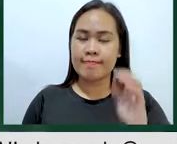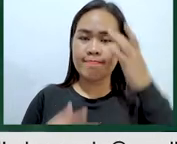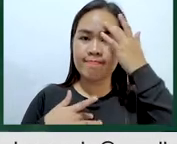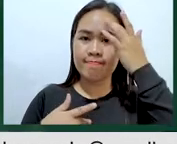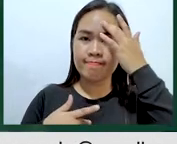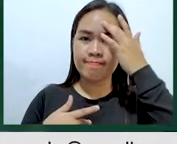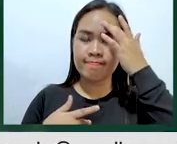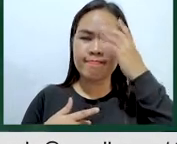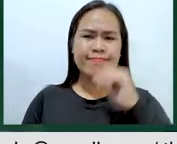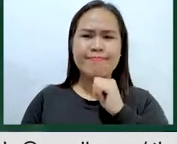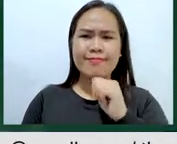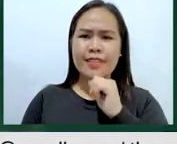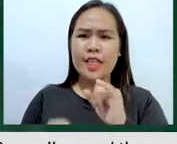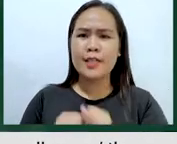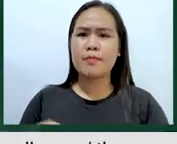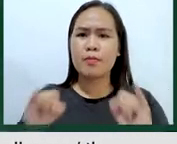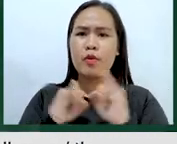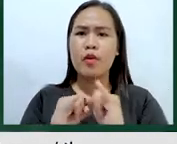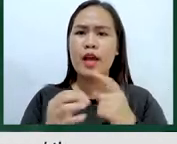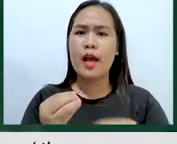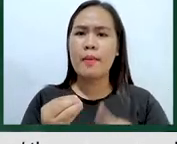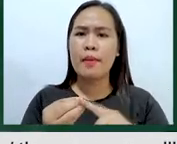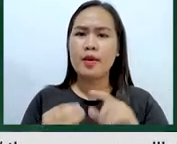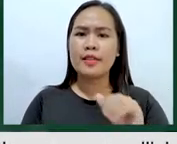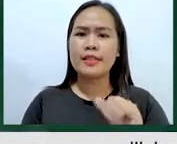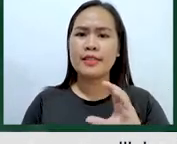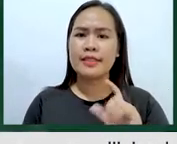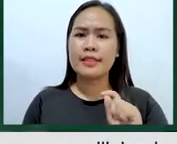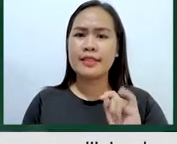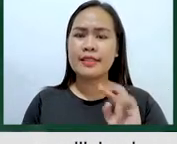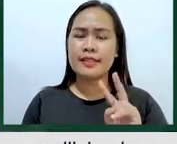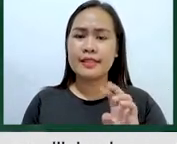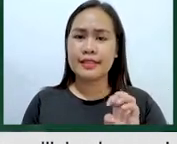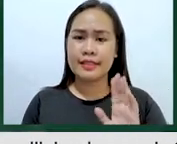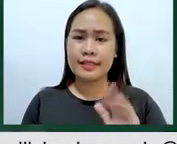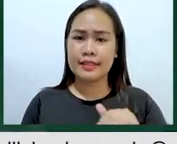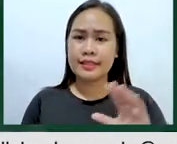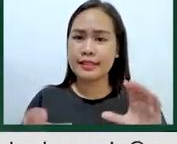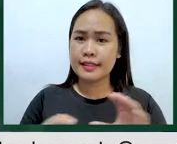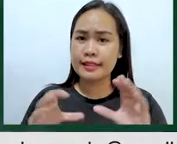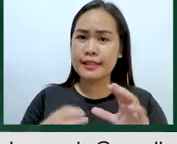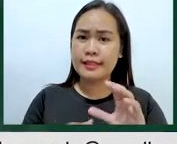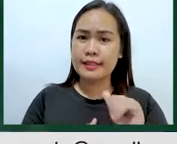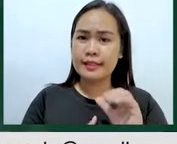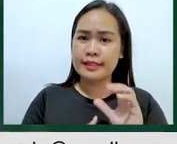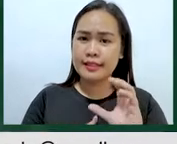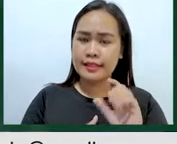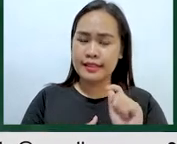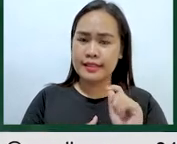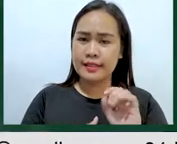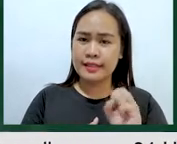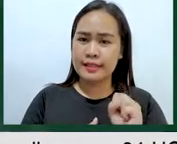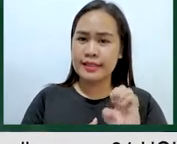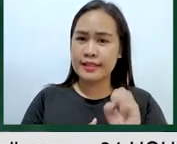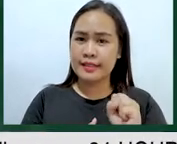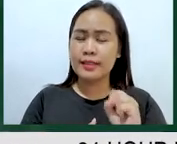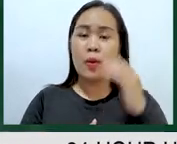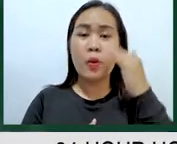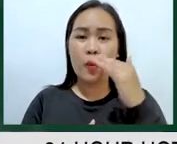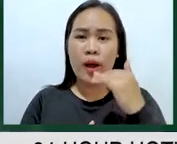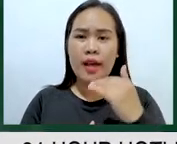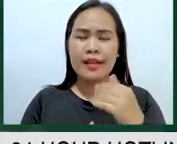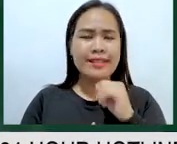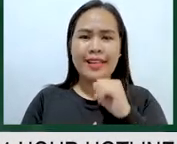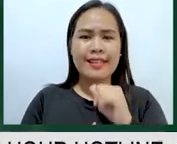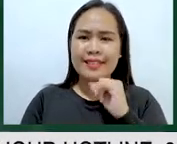and we have 28 active cases. So again, yun, hindi masyadong significant yung bilang naman ng